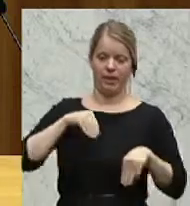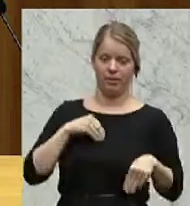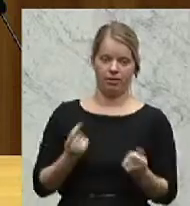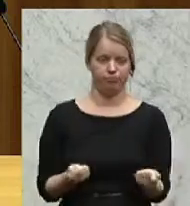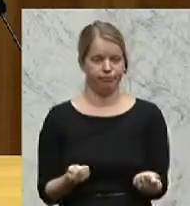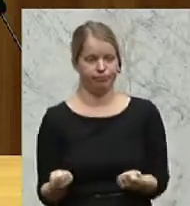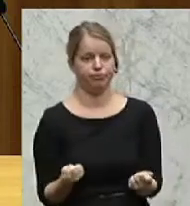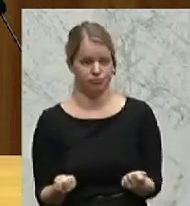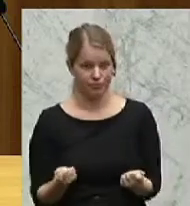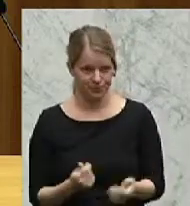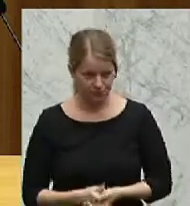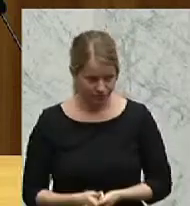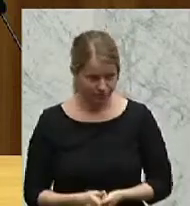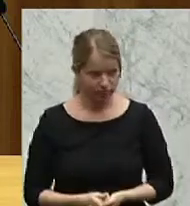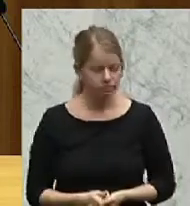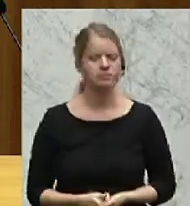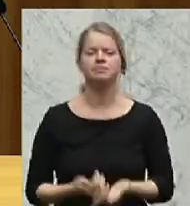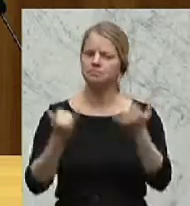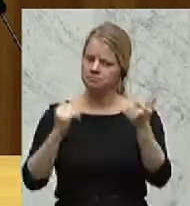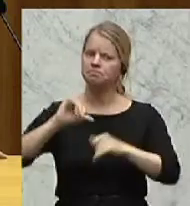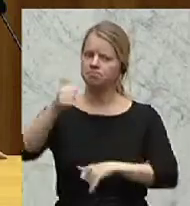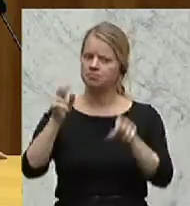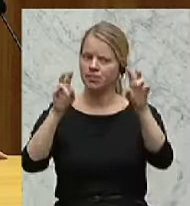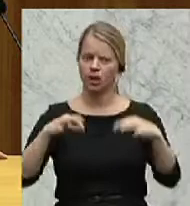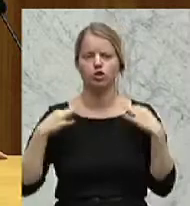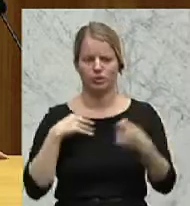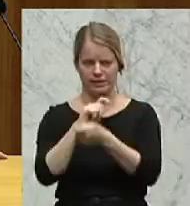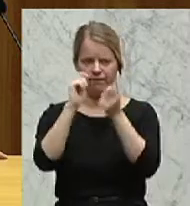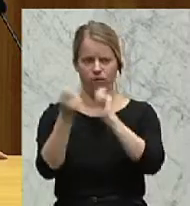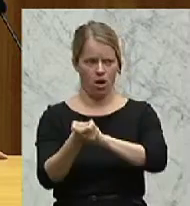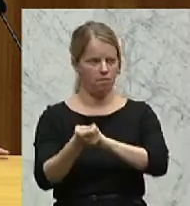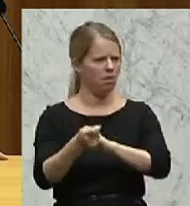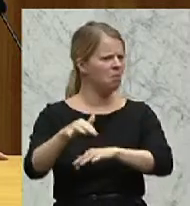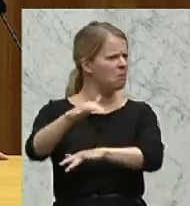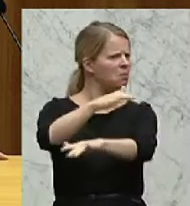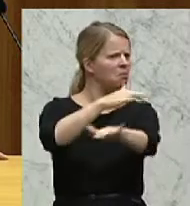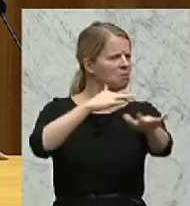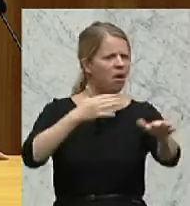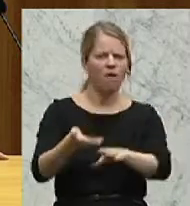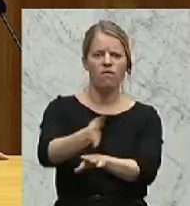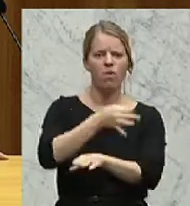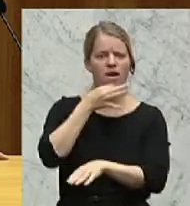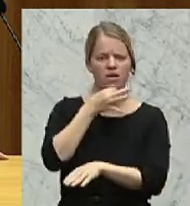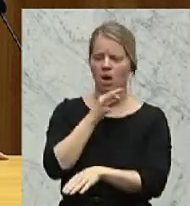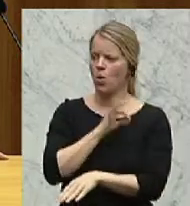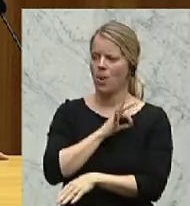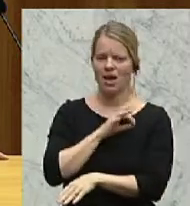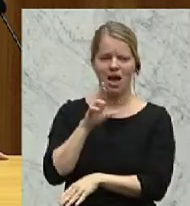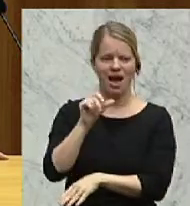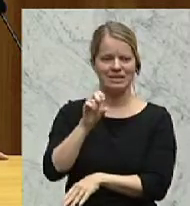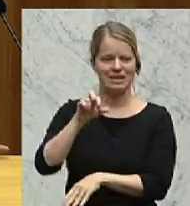Vorgänger. Ich beginne mal mit der Gesundheitsreform, weil die geistert ja hier immer herum. Mein Vorredner, Kollege Rasinger, hat